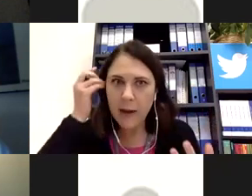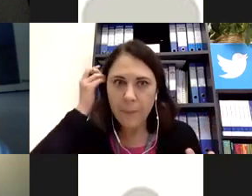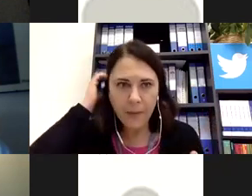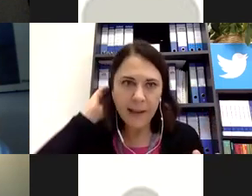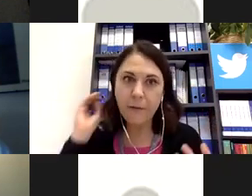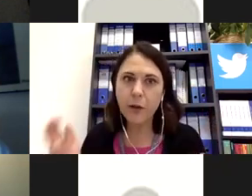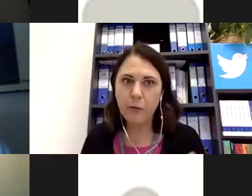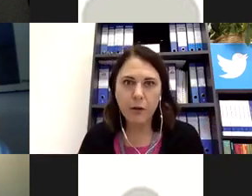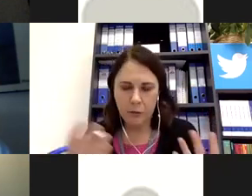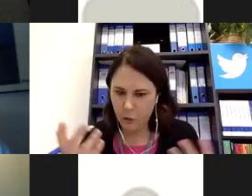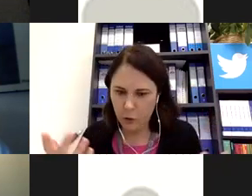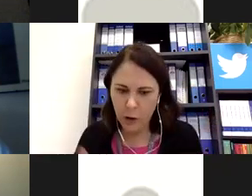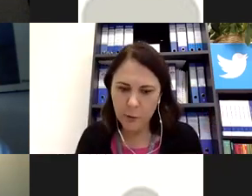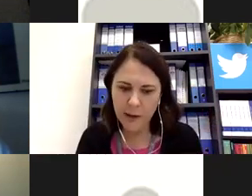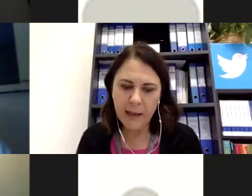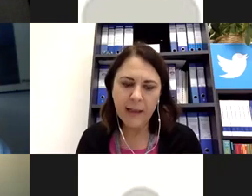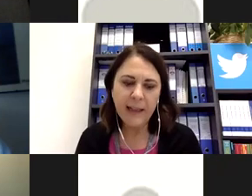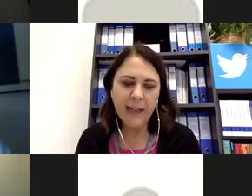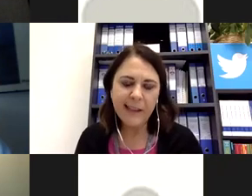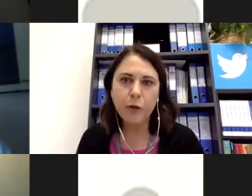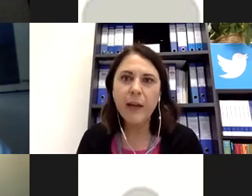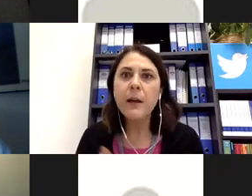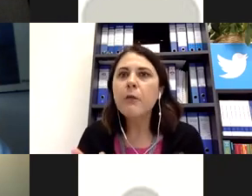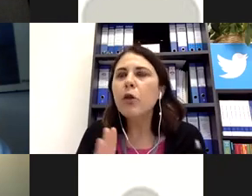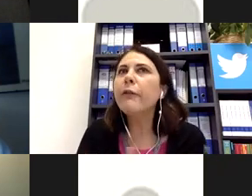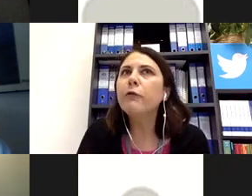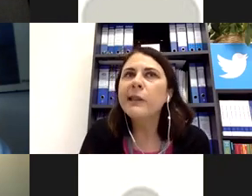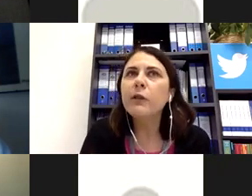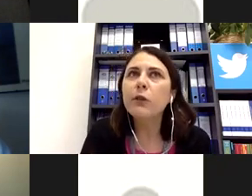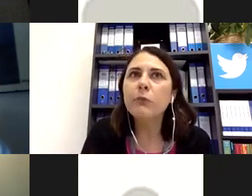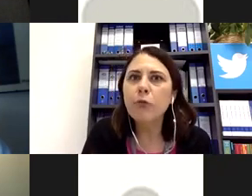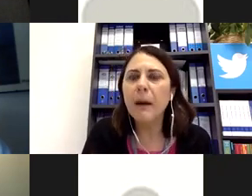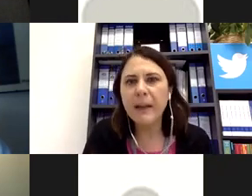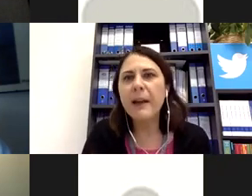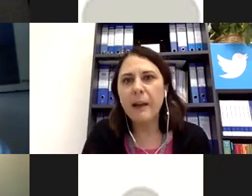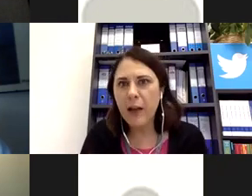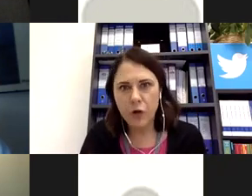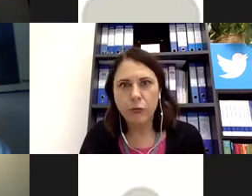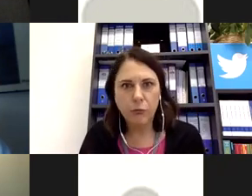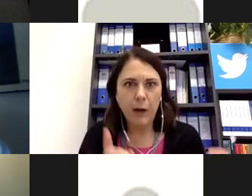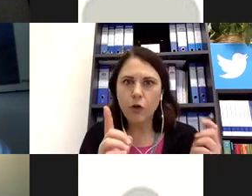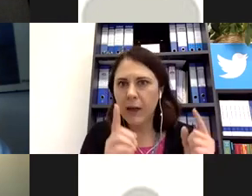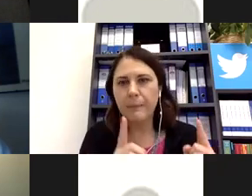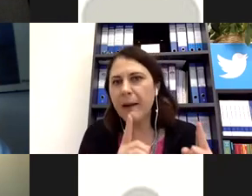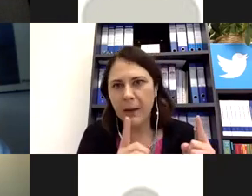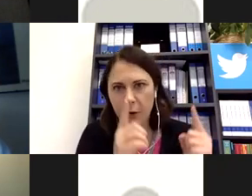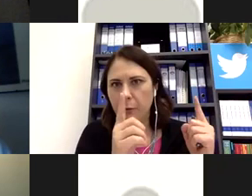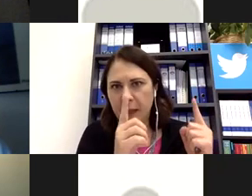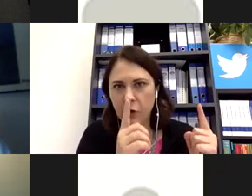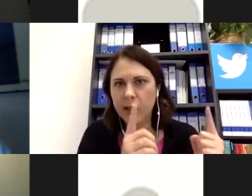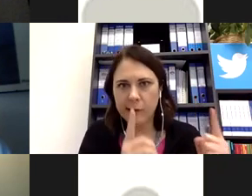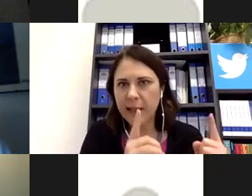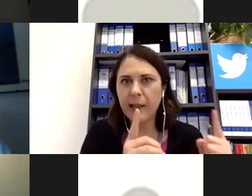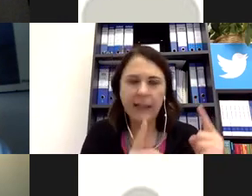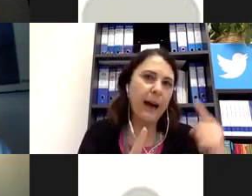dice nel video il giorno dopo delle elezioni quello che funziona su De Luca perché viaggia su una logica di breve periodo